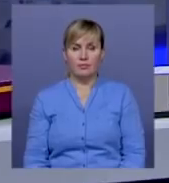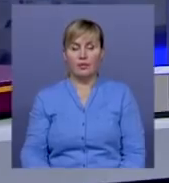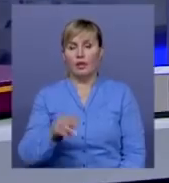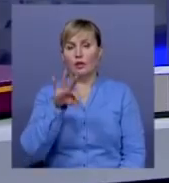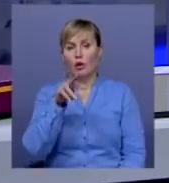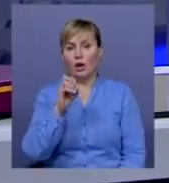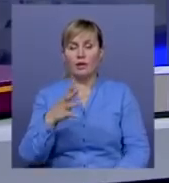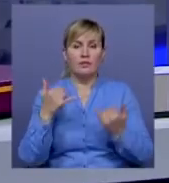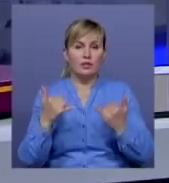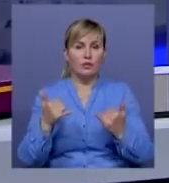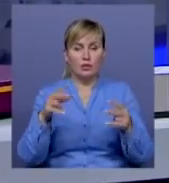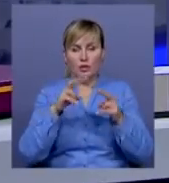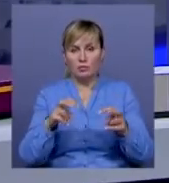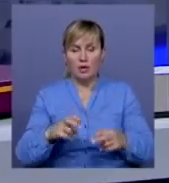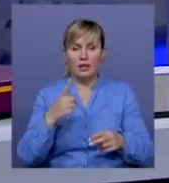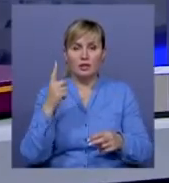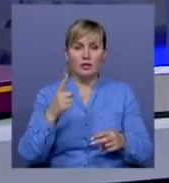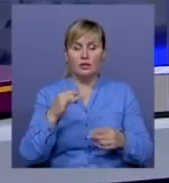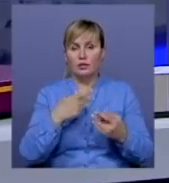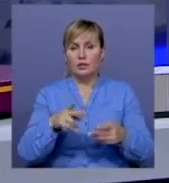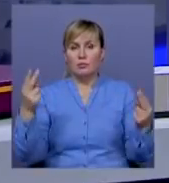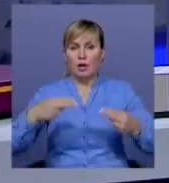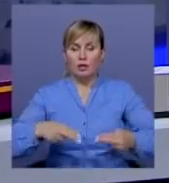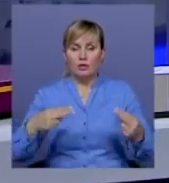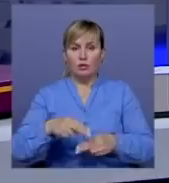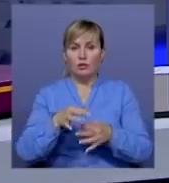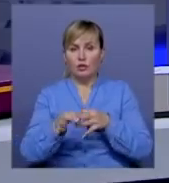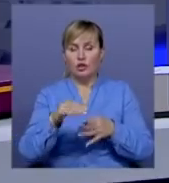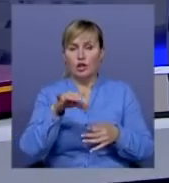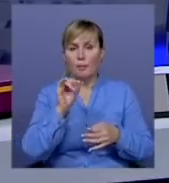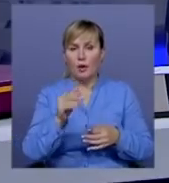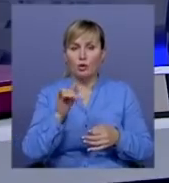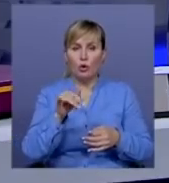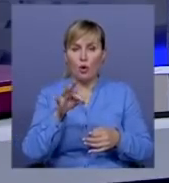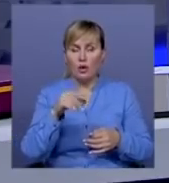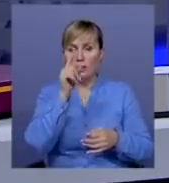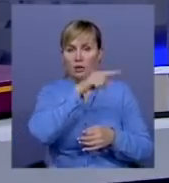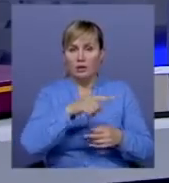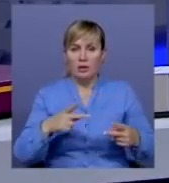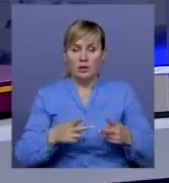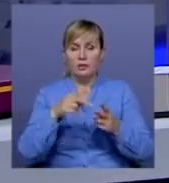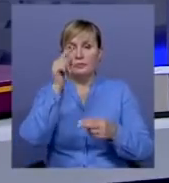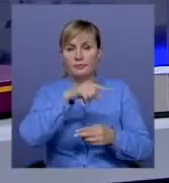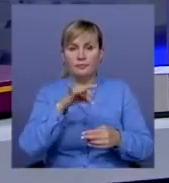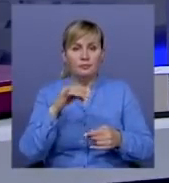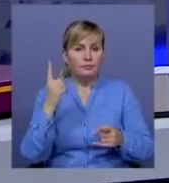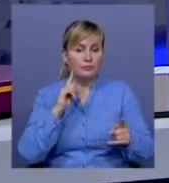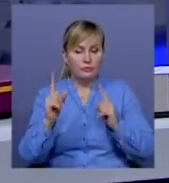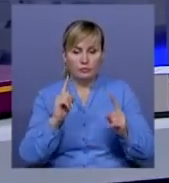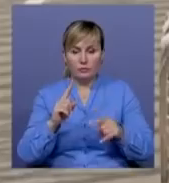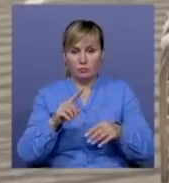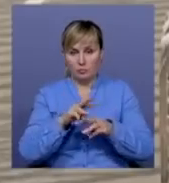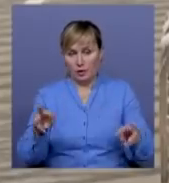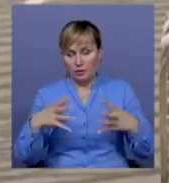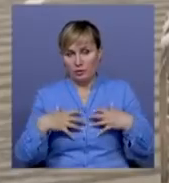Касым-Жомарт Токаев сегодня осмотрел один из блокпостов в районе поселка Жибекжолы в Нур-Султане. Глава государства заслушал акима столицы,